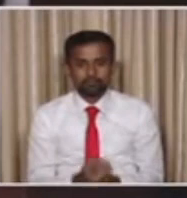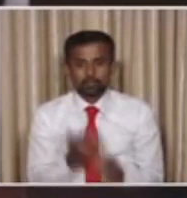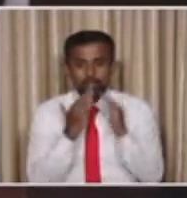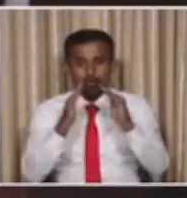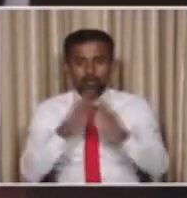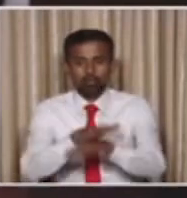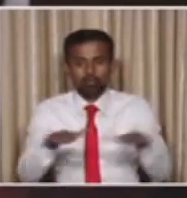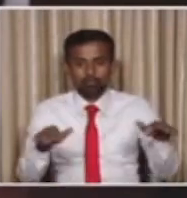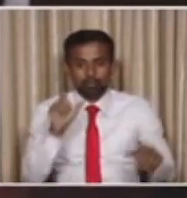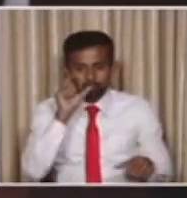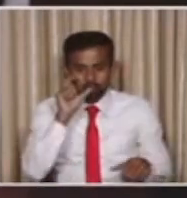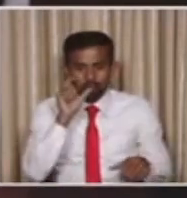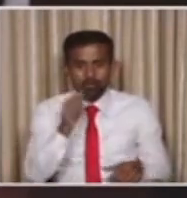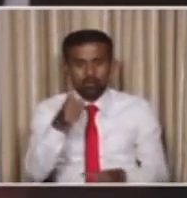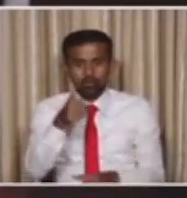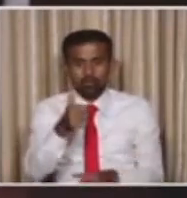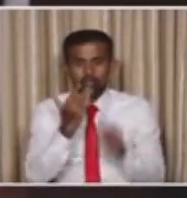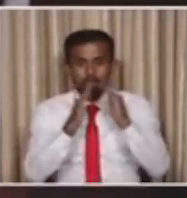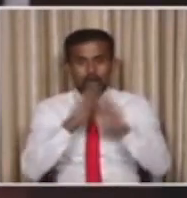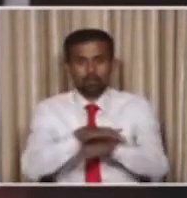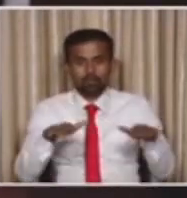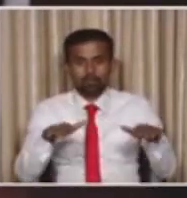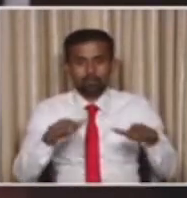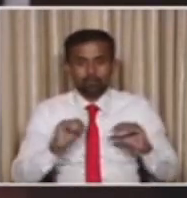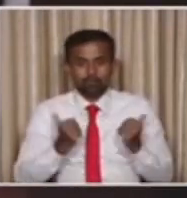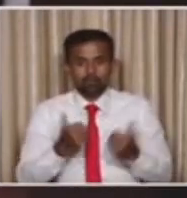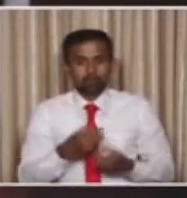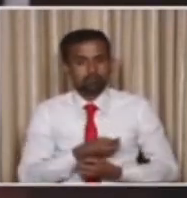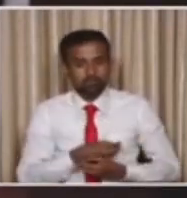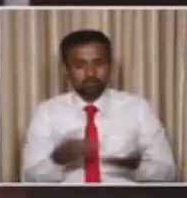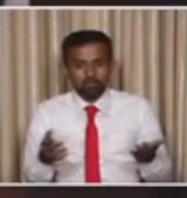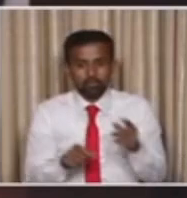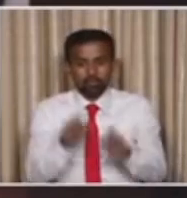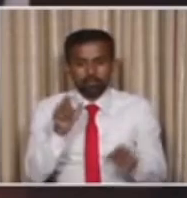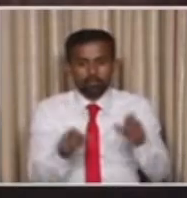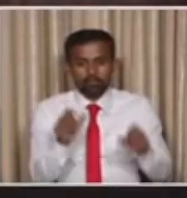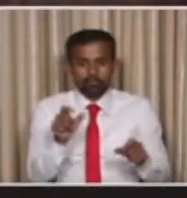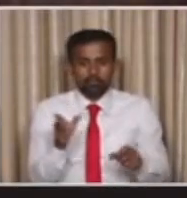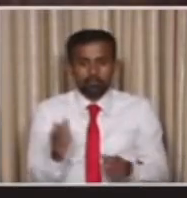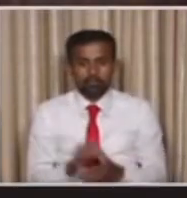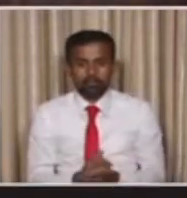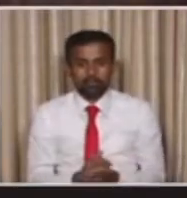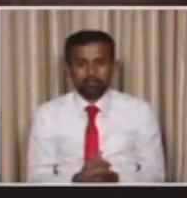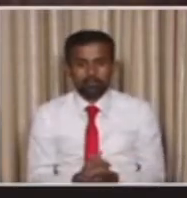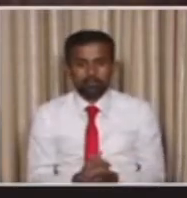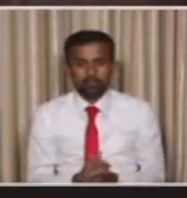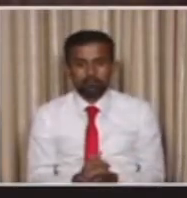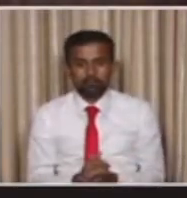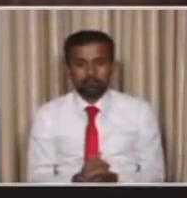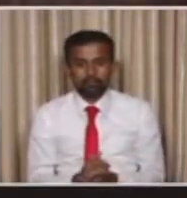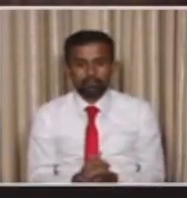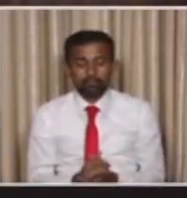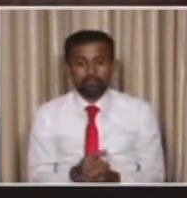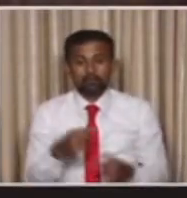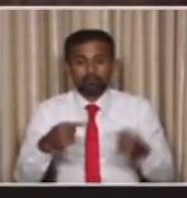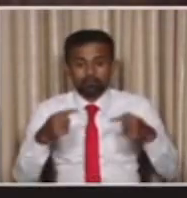දරුවෝත් බලාගෙන ඉන්න හොඳයි පාසල් දරුවන්ගේ ජන ජීවිතය කාලකණ්ණි කරපු කට්ටිය තමයි මේ කෑ ගහන්නේ ඔබතුමා ප්‍රශ්නය ඉදිරිපත් කරන්න අද වෙලාව නැති